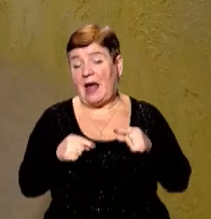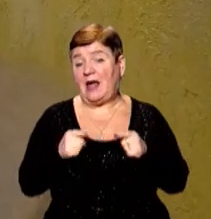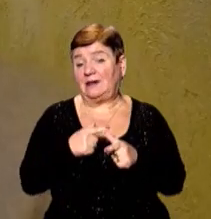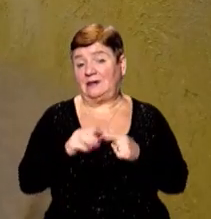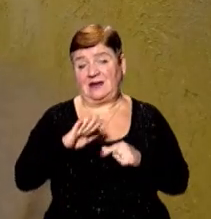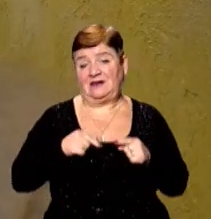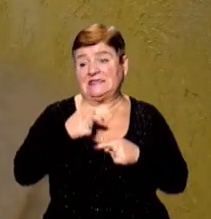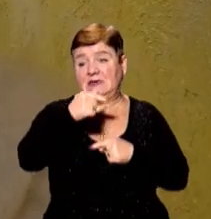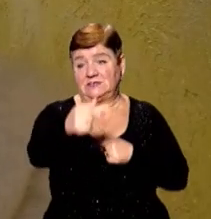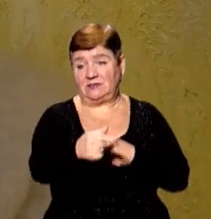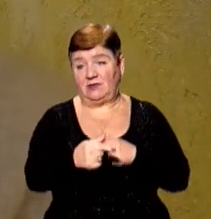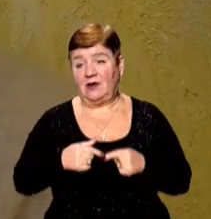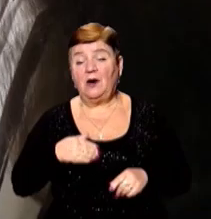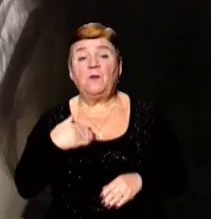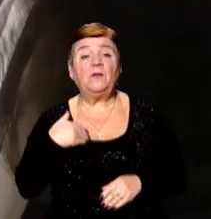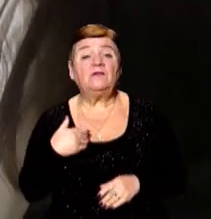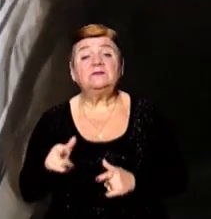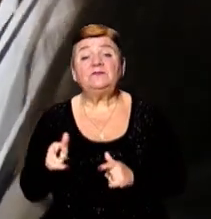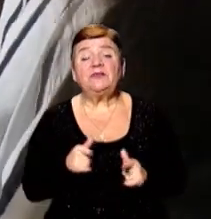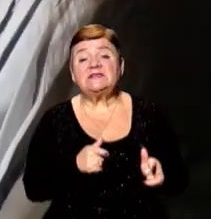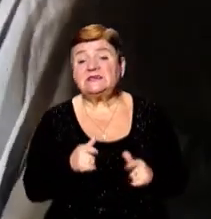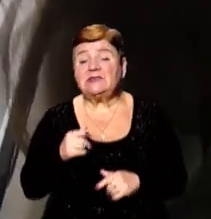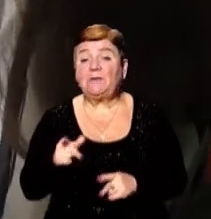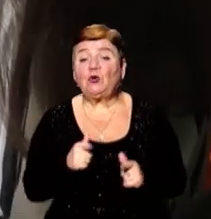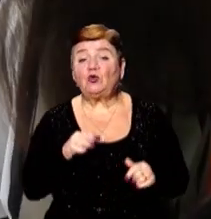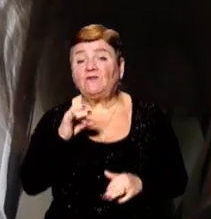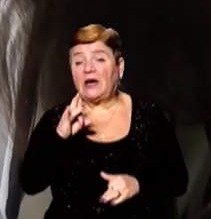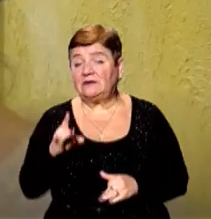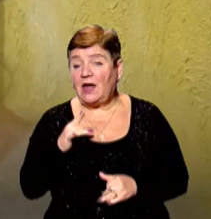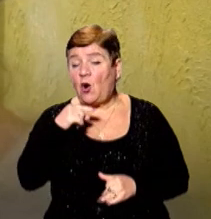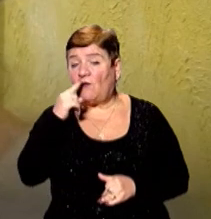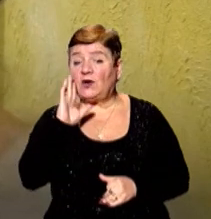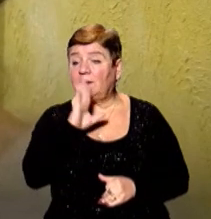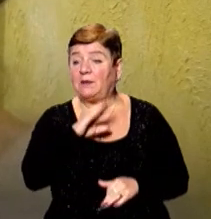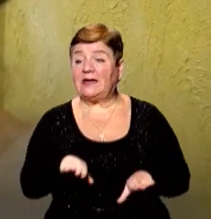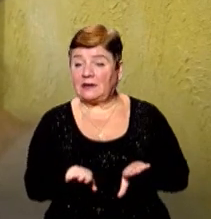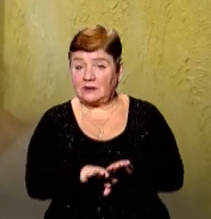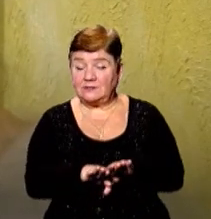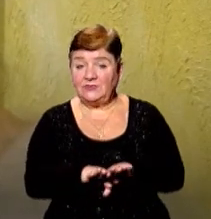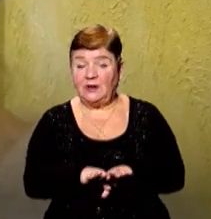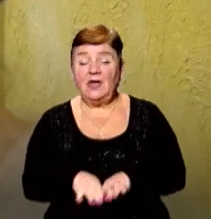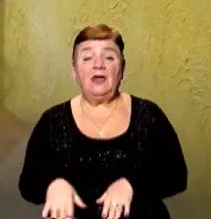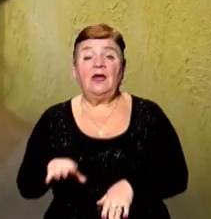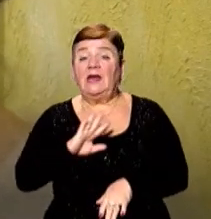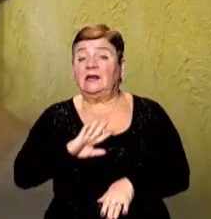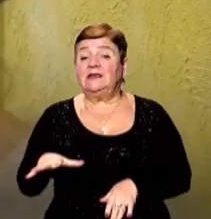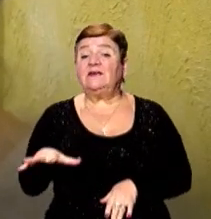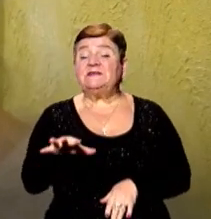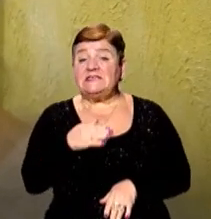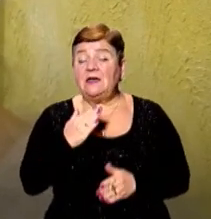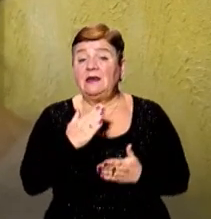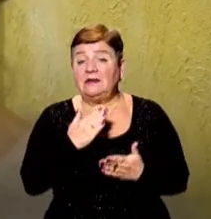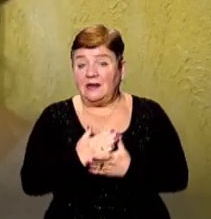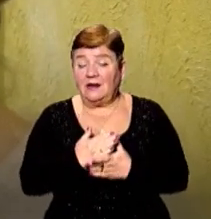дистанційно. Мама Наїри Жанетта Дубанович про дистанційну підготовку з репетитором до ЗНО каже так. По-перше, не у всіх є комп'ютери, не у всіх є